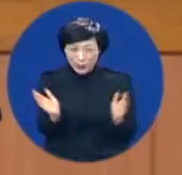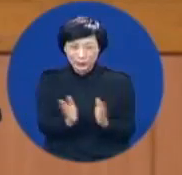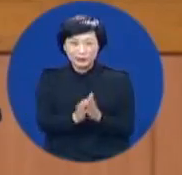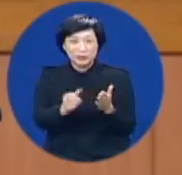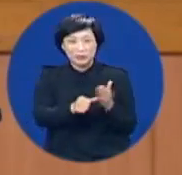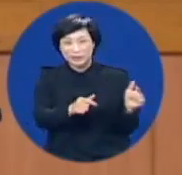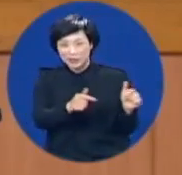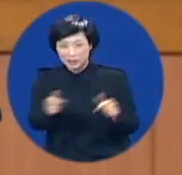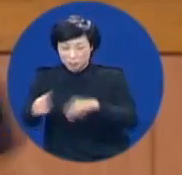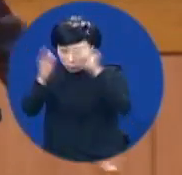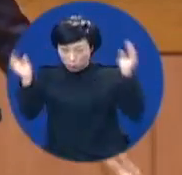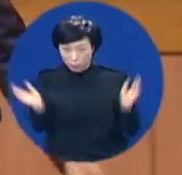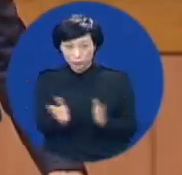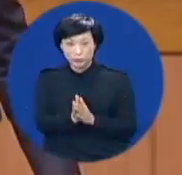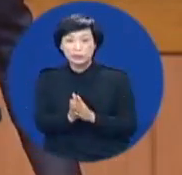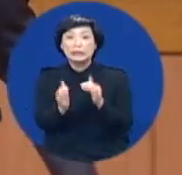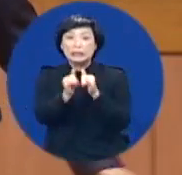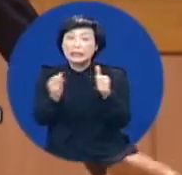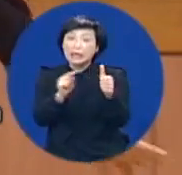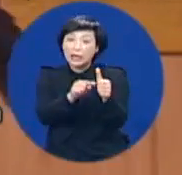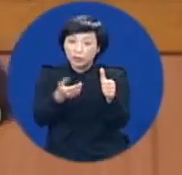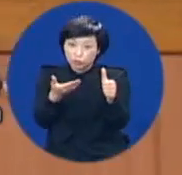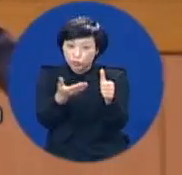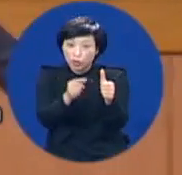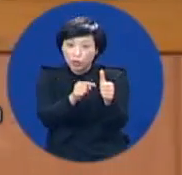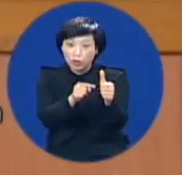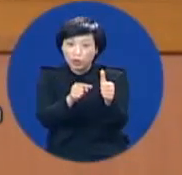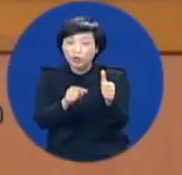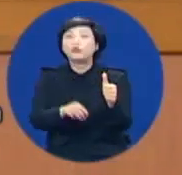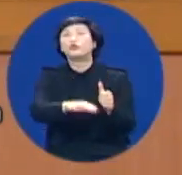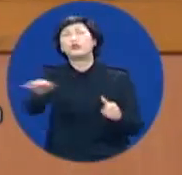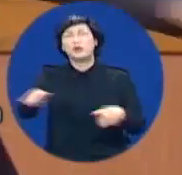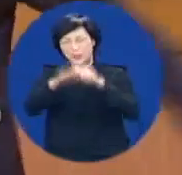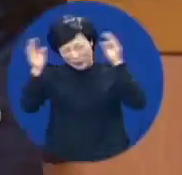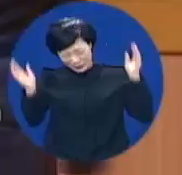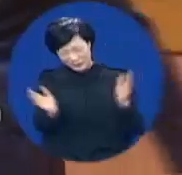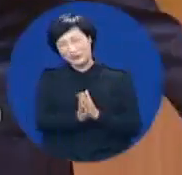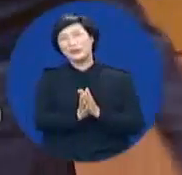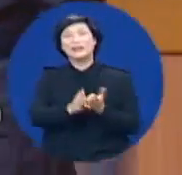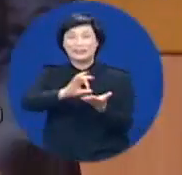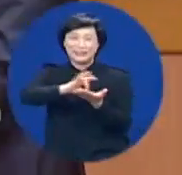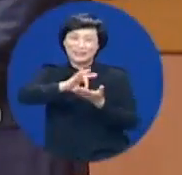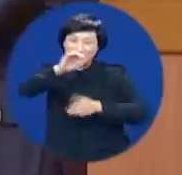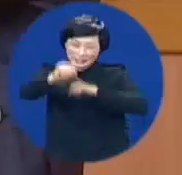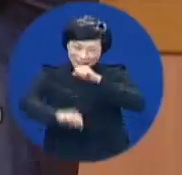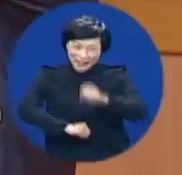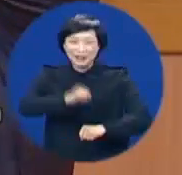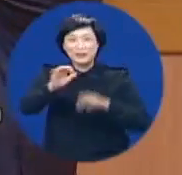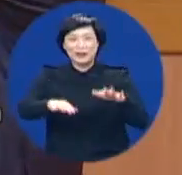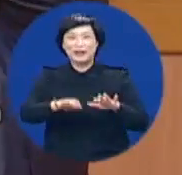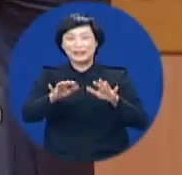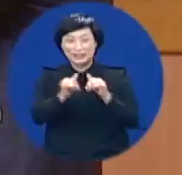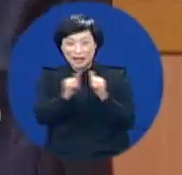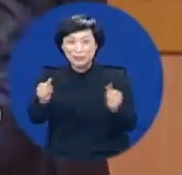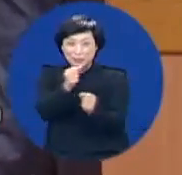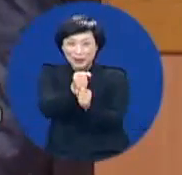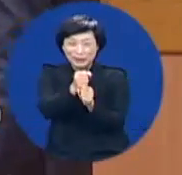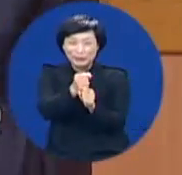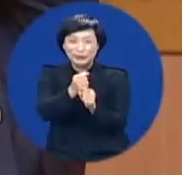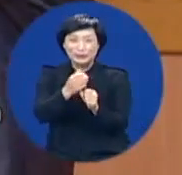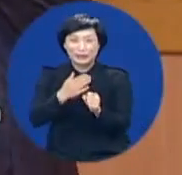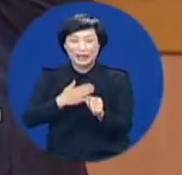만물을 다 내게 줄 테니 너는 마음껏 사용하고 너를 사람으로